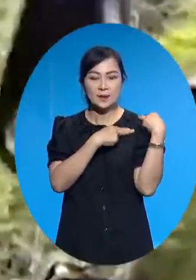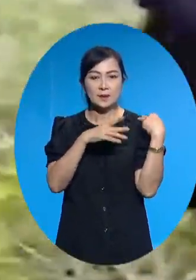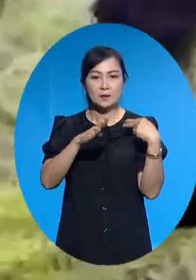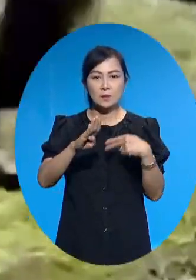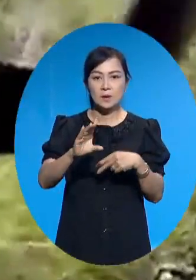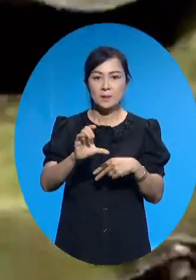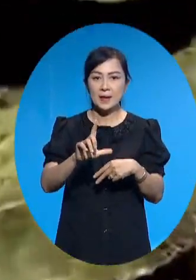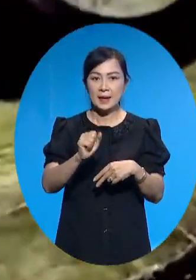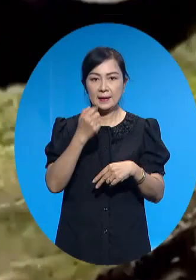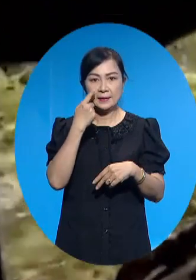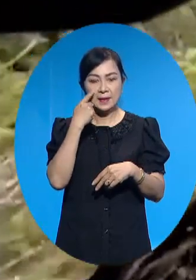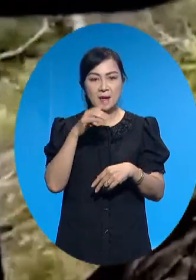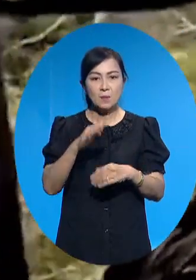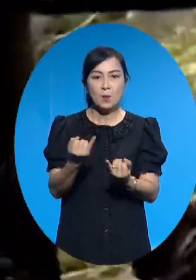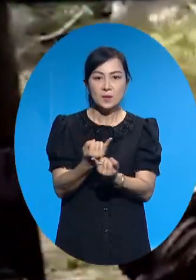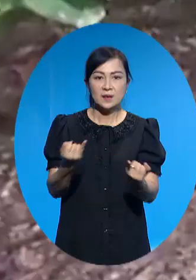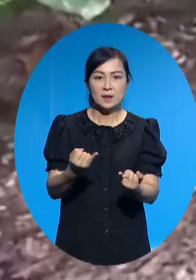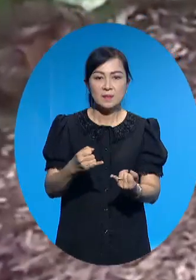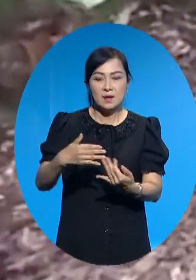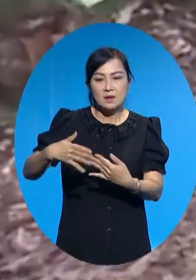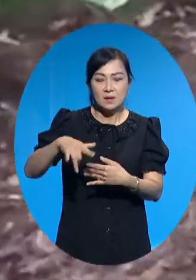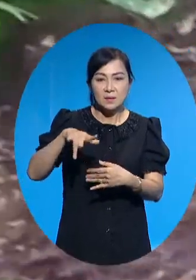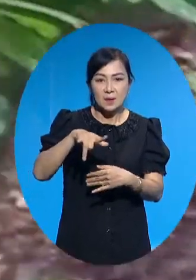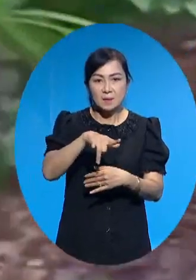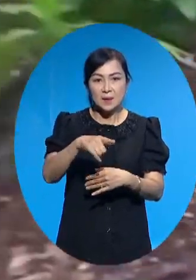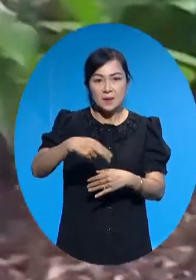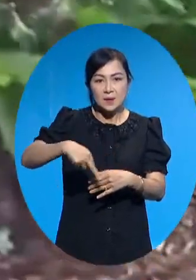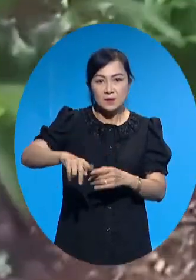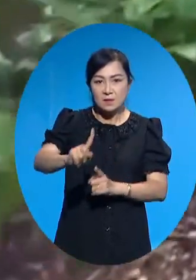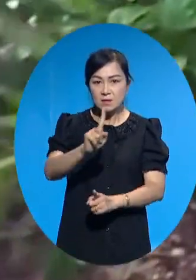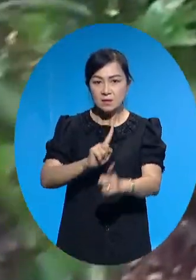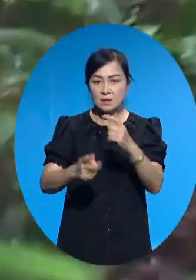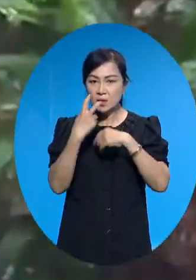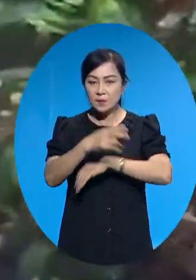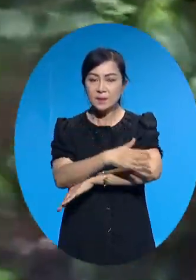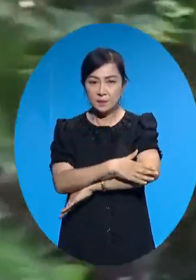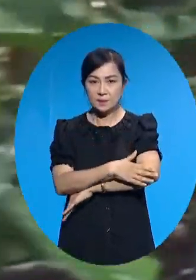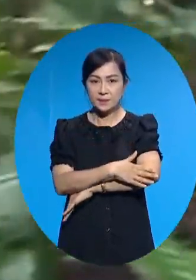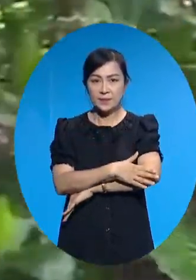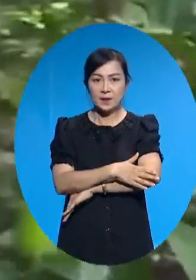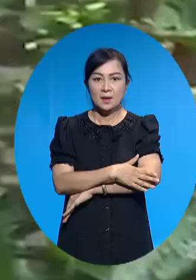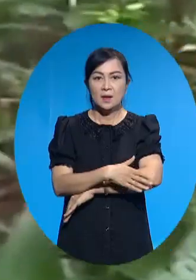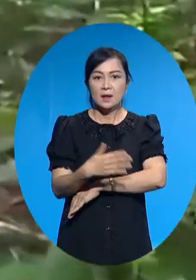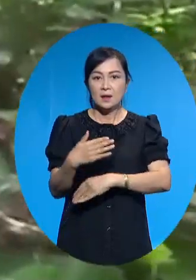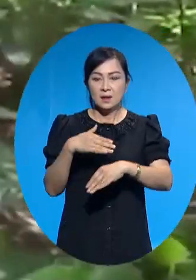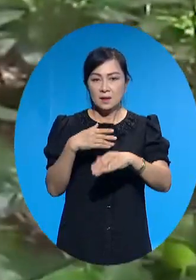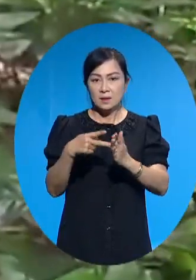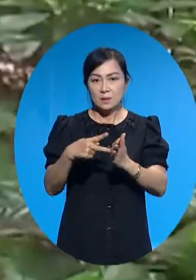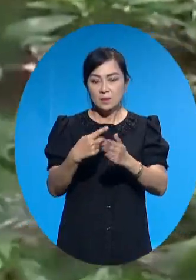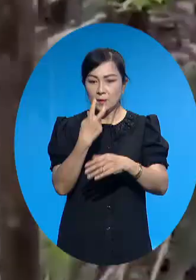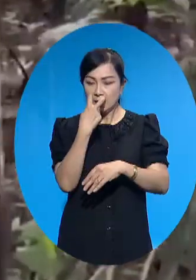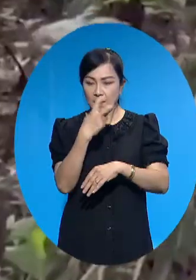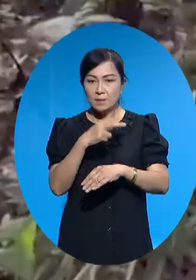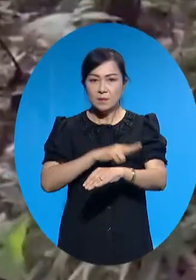trách Colombia cho thấy 4 đứa trẻ đã rời khỏi máy bay và đi xuyên rừng để tìm kiếm trợ giúp. Trong lúc tìm kiếm, lực lượng cứu